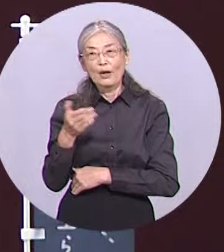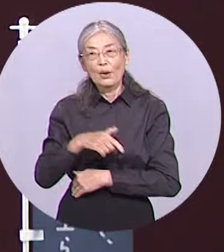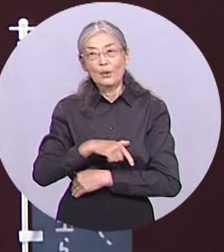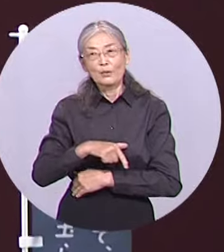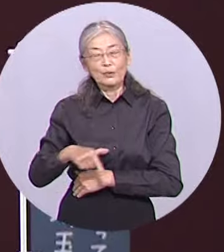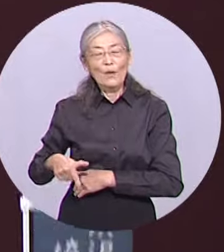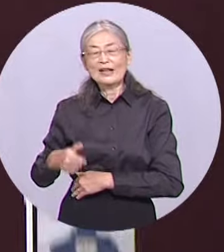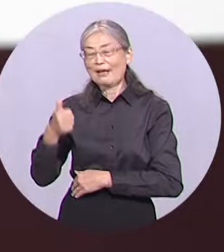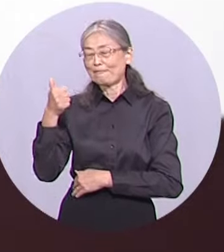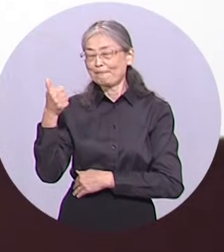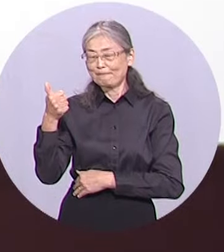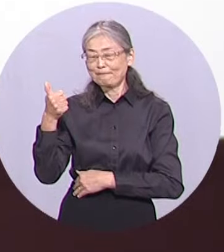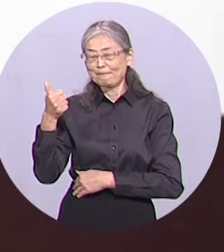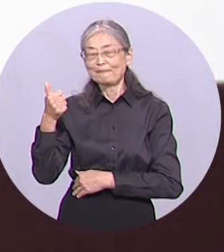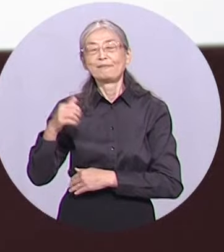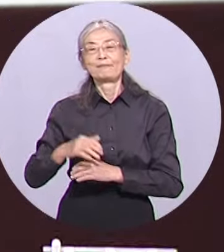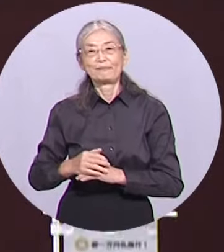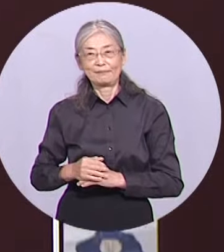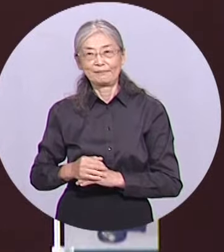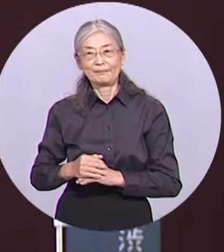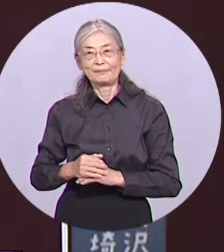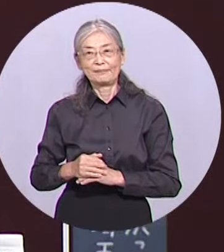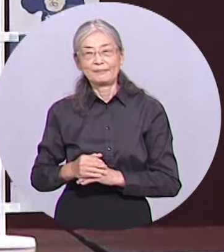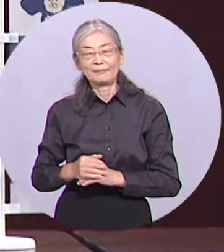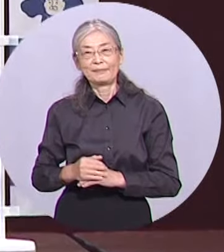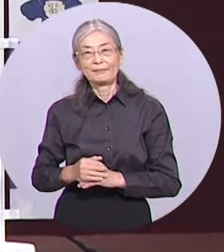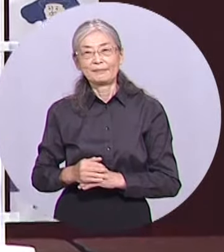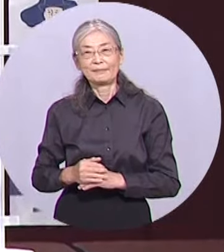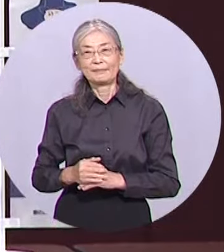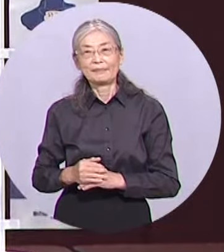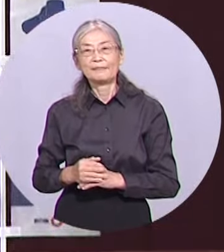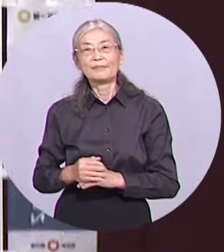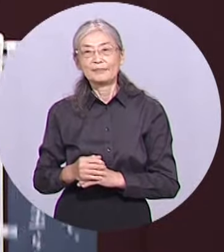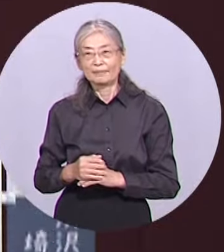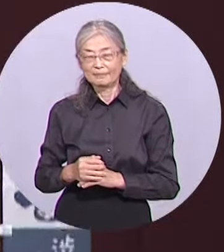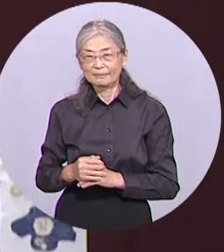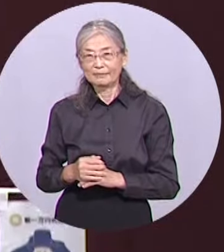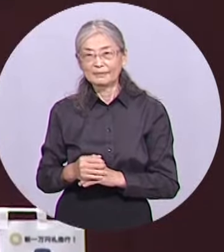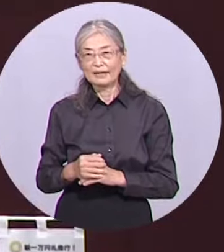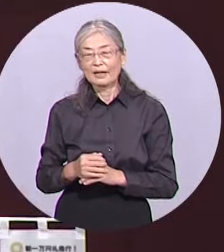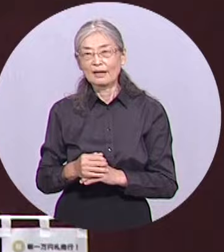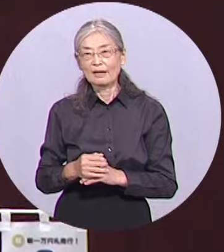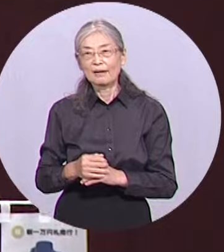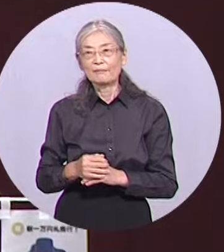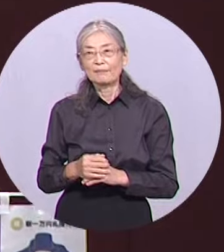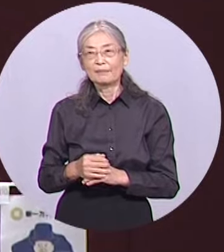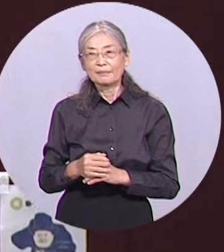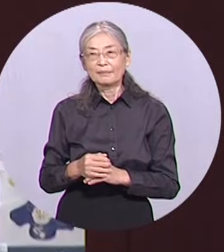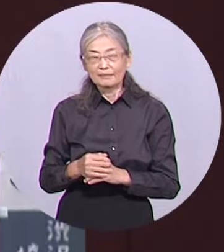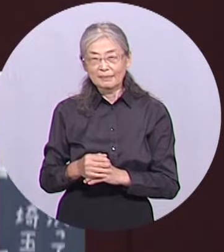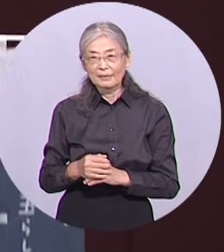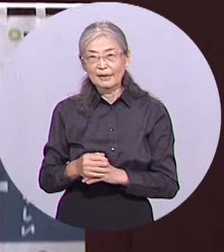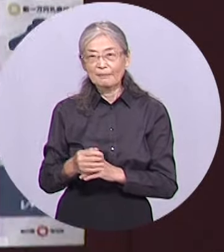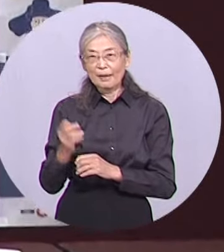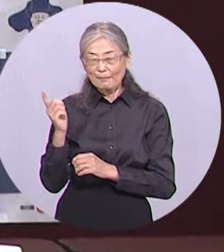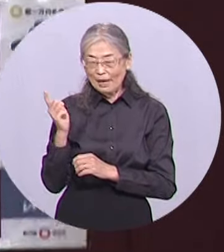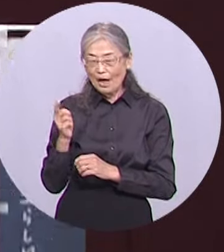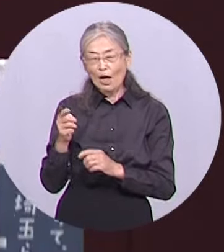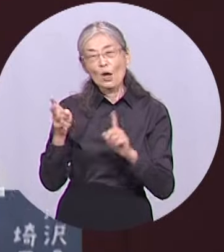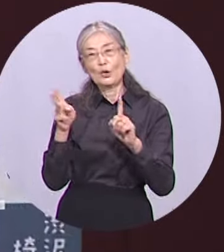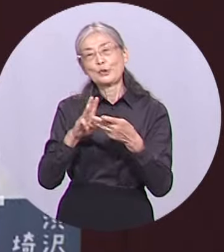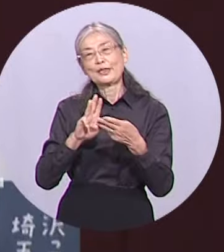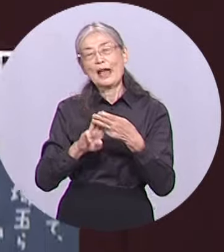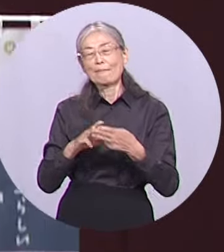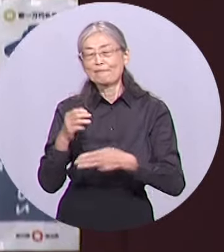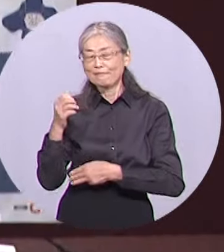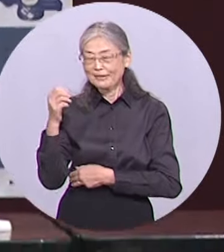長福岡聡さん、大日本印刷株式会社専務取締役杉